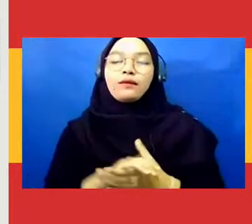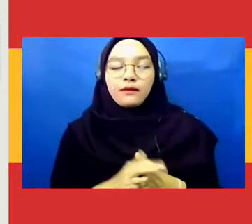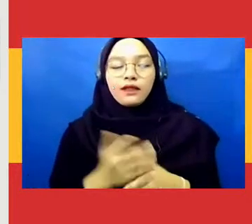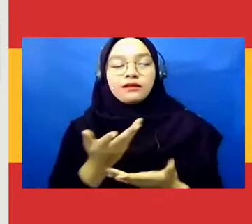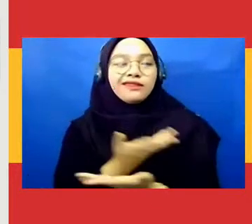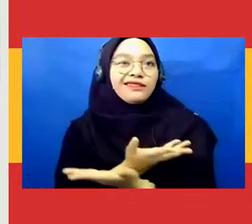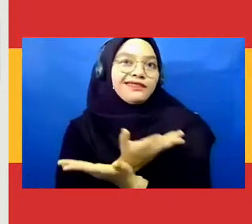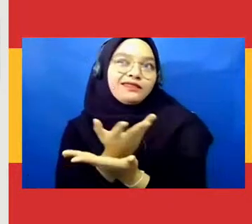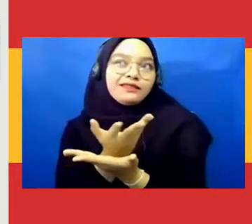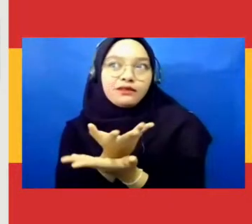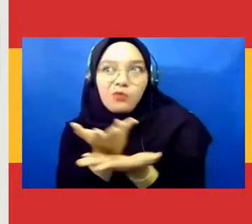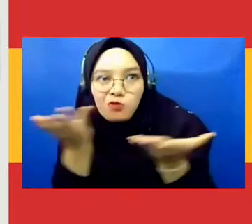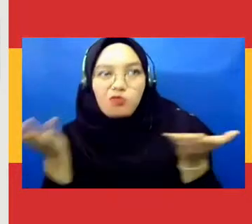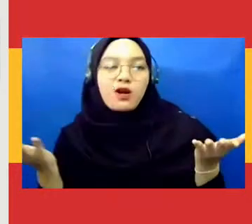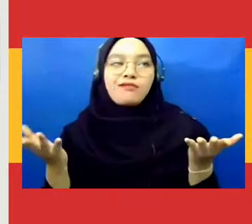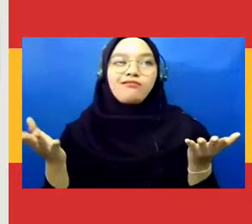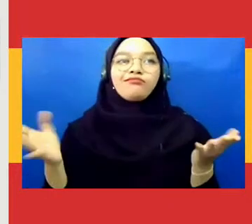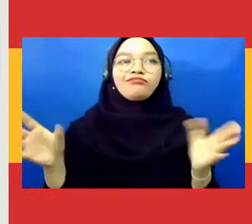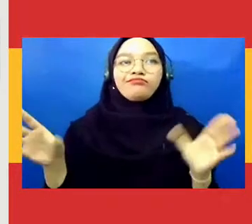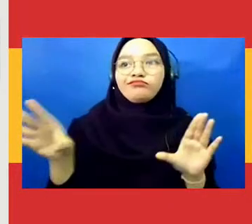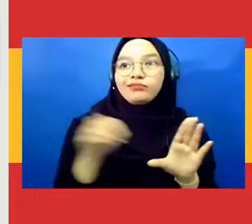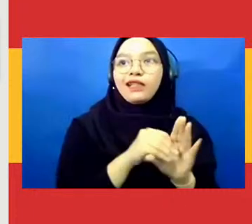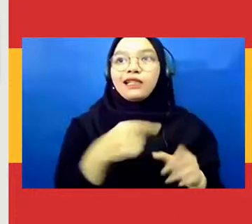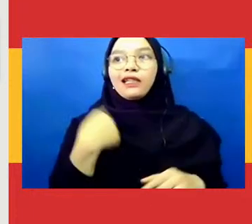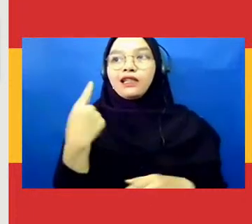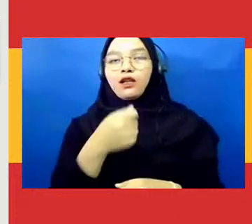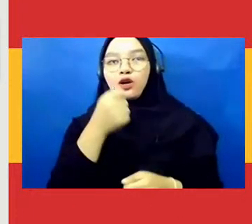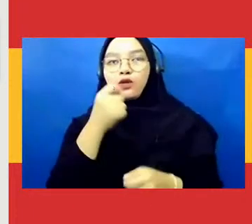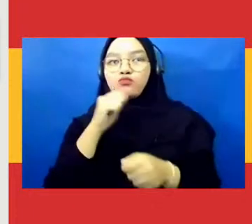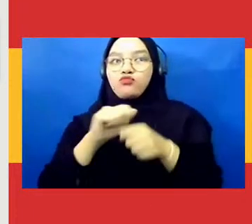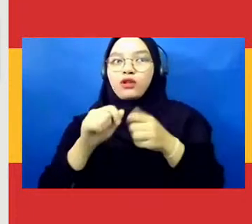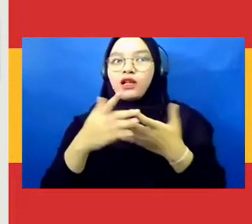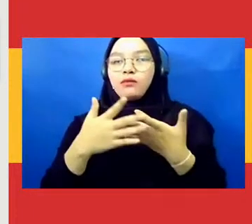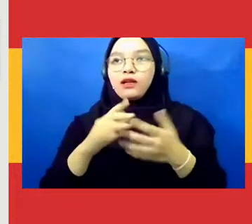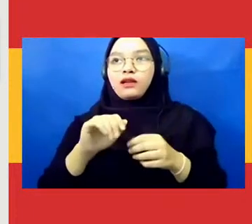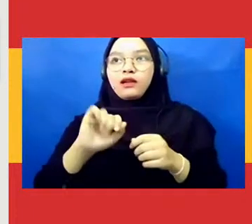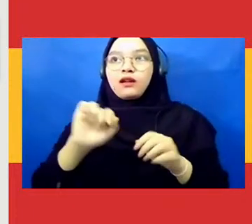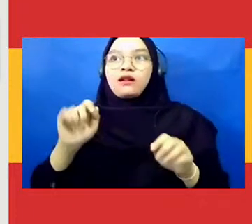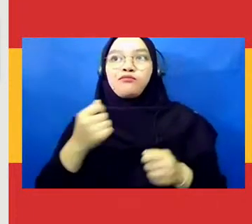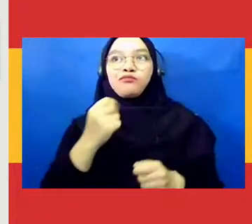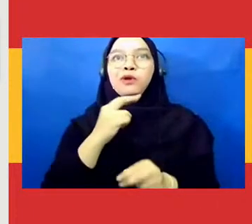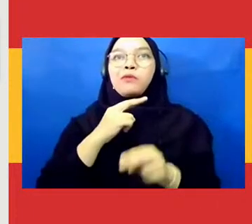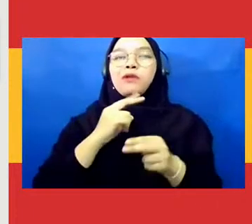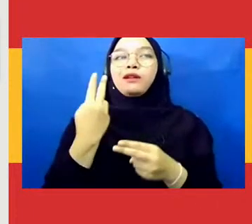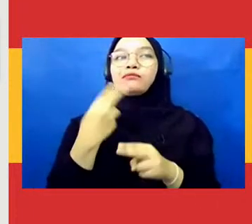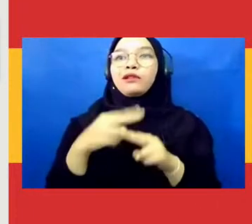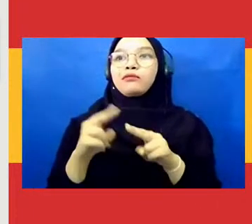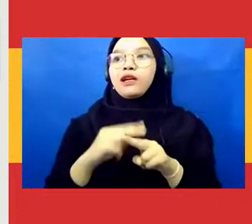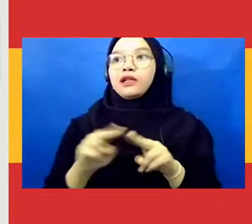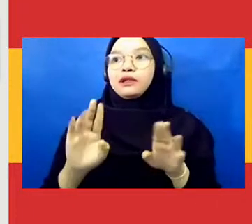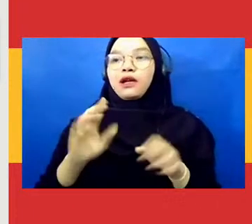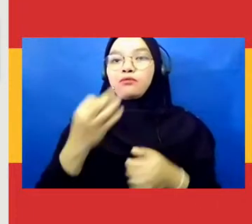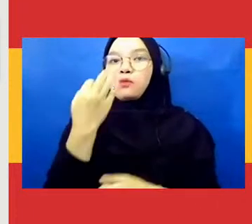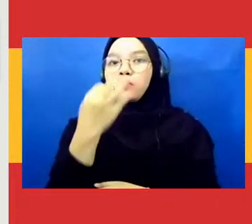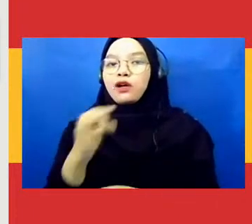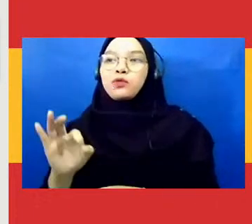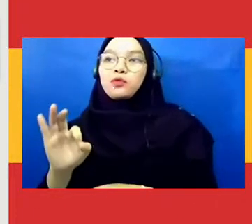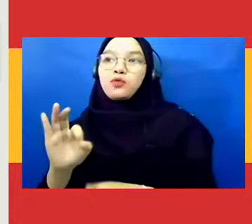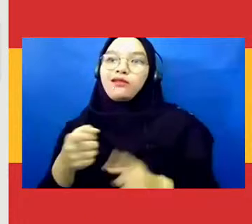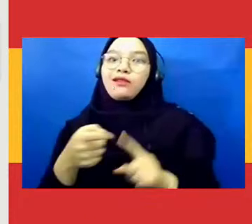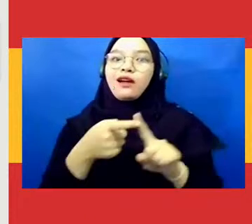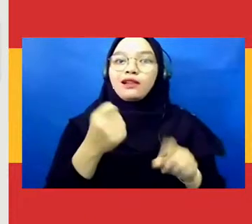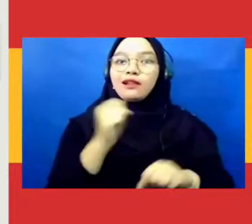keterlibatan. Kita akan revitalisasi pada kader-kader kita, PKK, bergerak semuanya, dasar semua, kemudian komunitas,